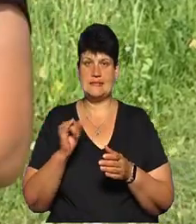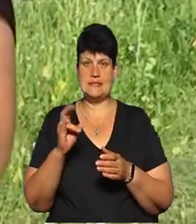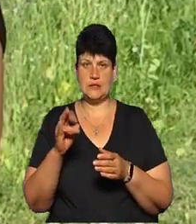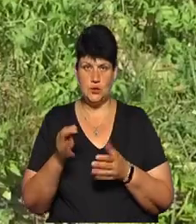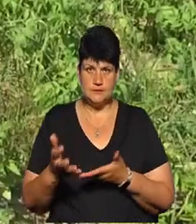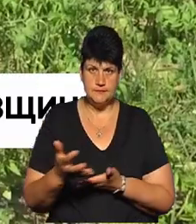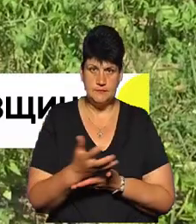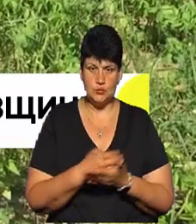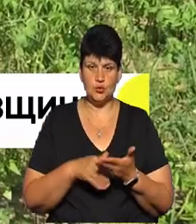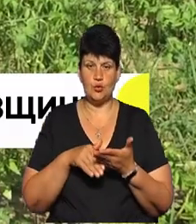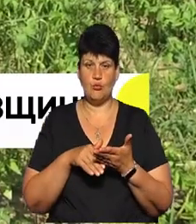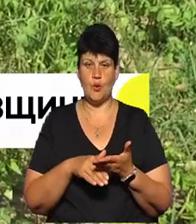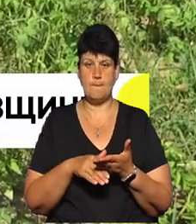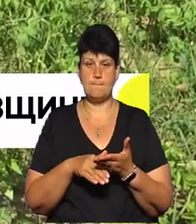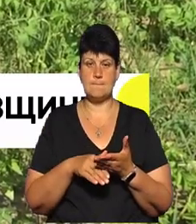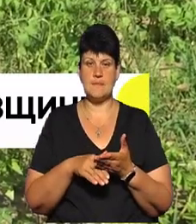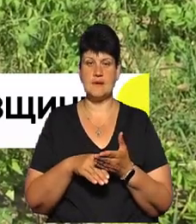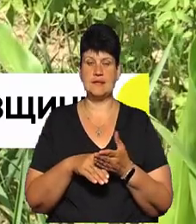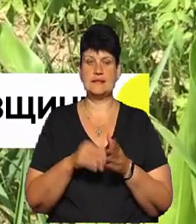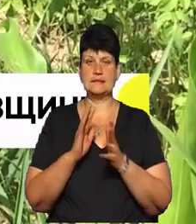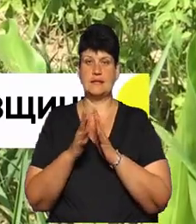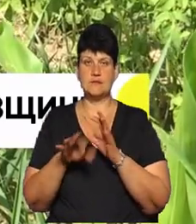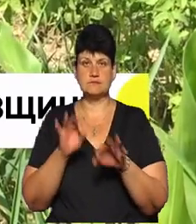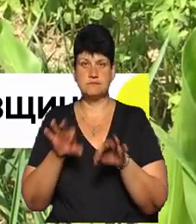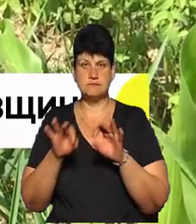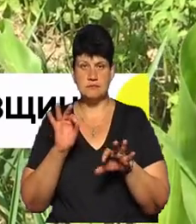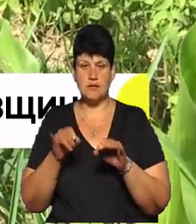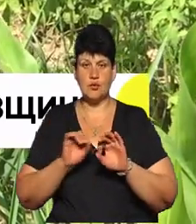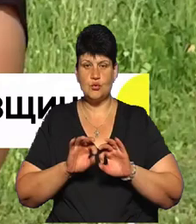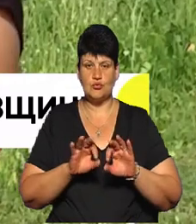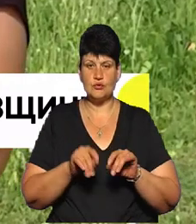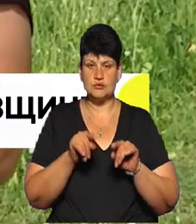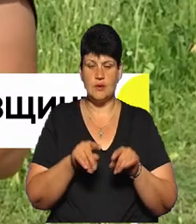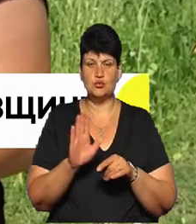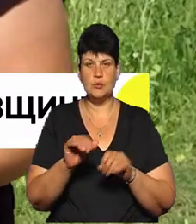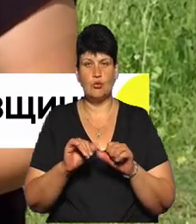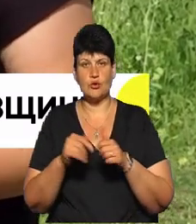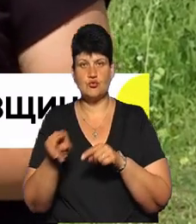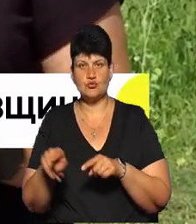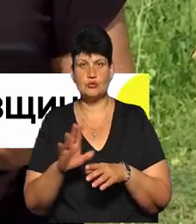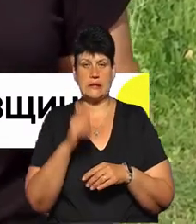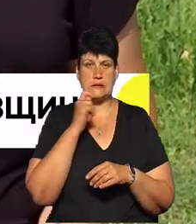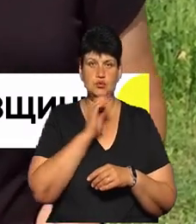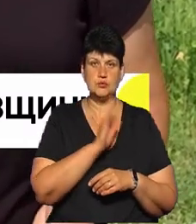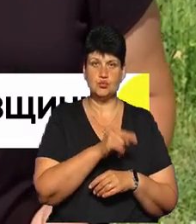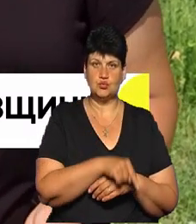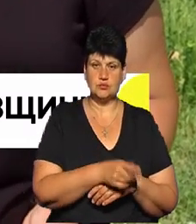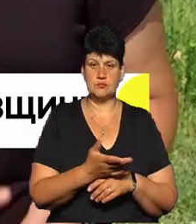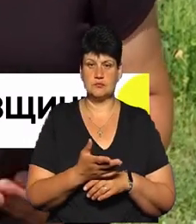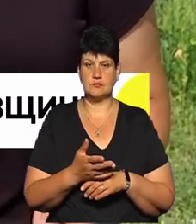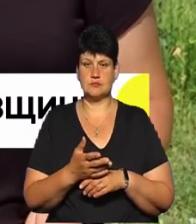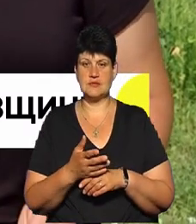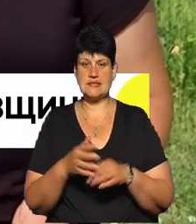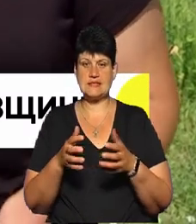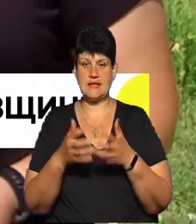вони допомагають проривати ту травку. Я їм розповідаю, що то буде там бурячок, то у нас буде цибулька, там додамо того